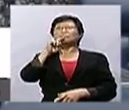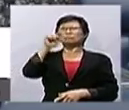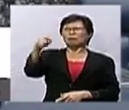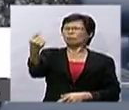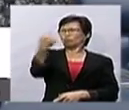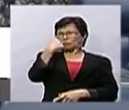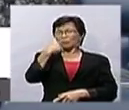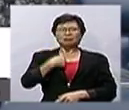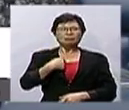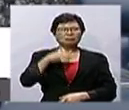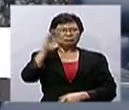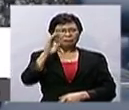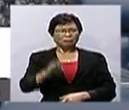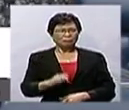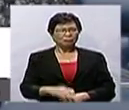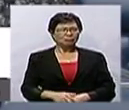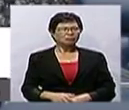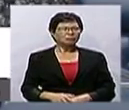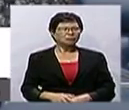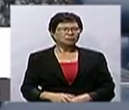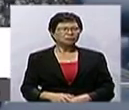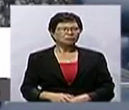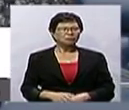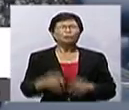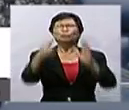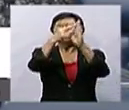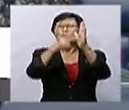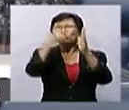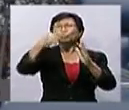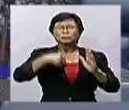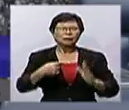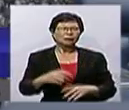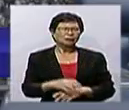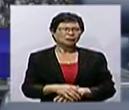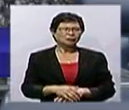Yes, jangan buat tak ada. Kalau ruling ini balik.